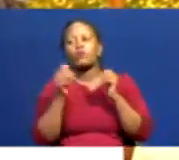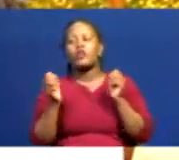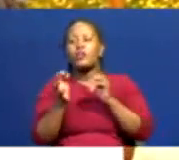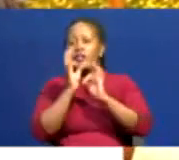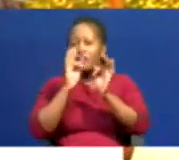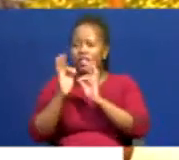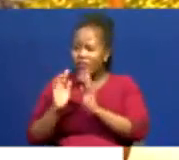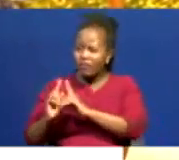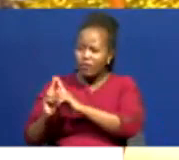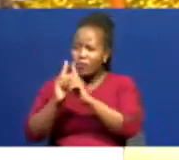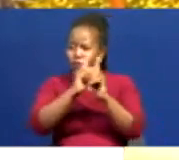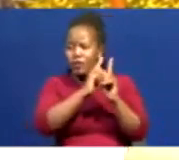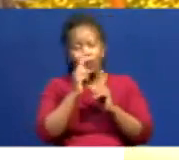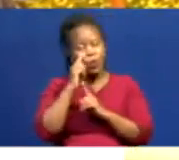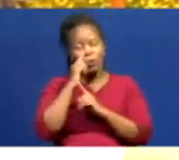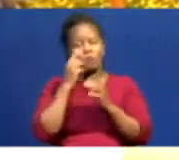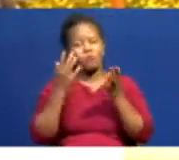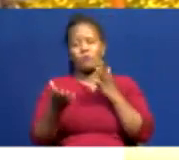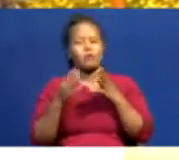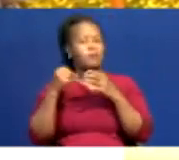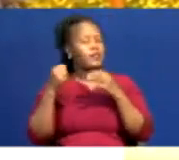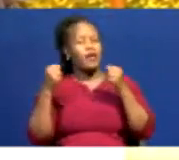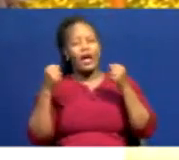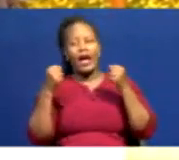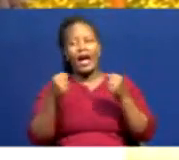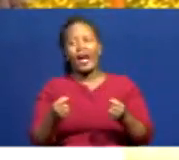naye nyumbani naweza kushindwa